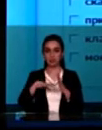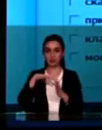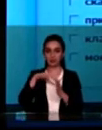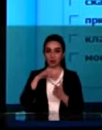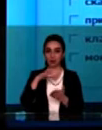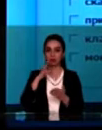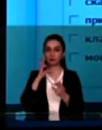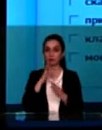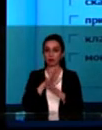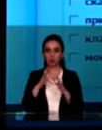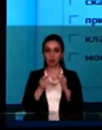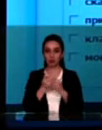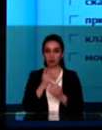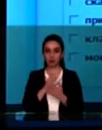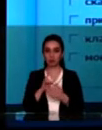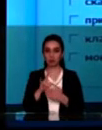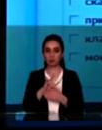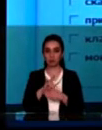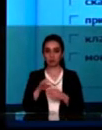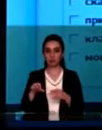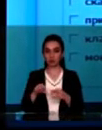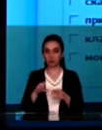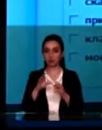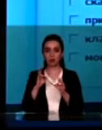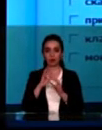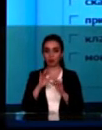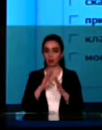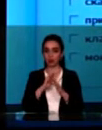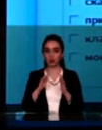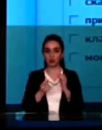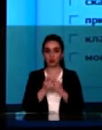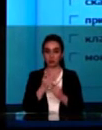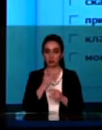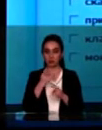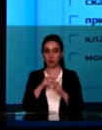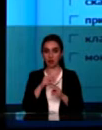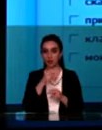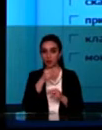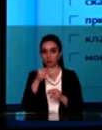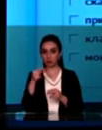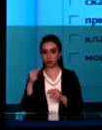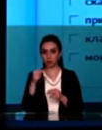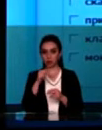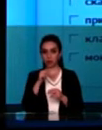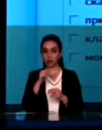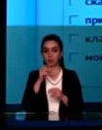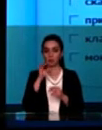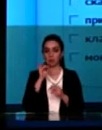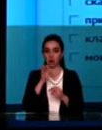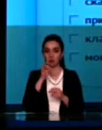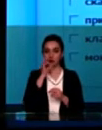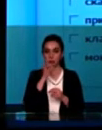не является. Мышь не является. Отмечаем те варианты, которые мы сказали